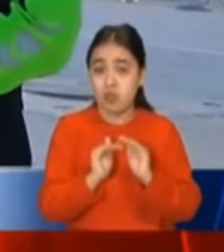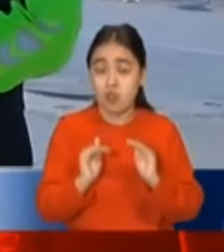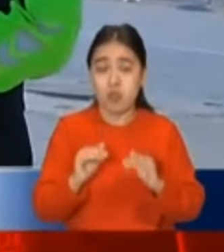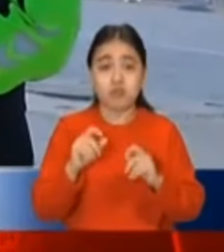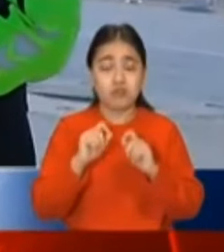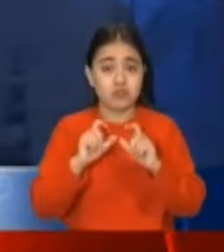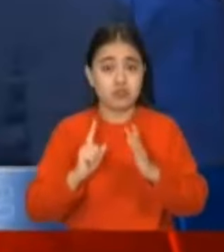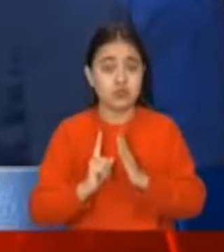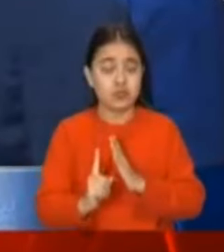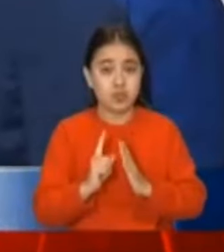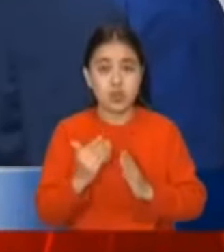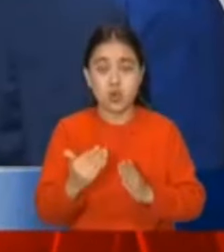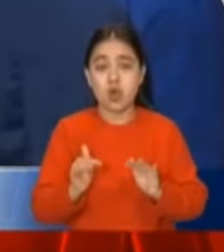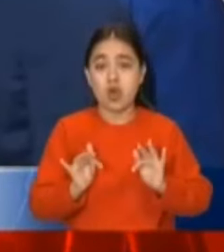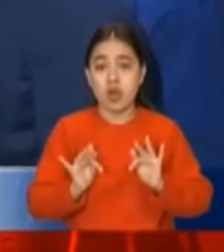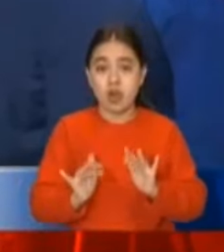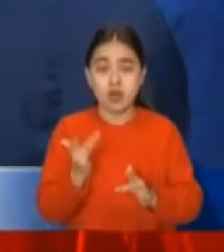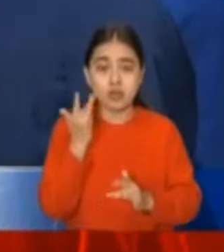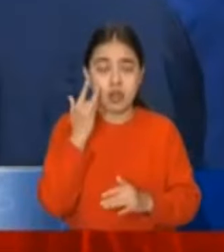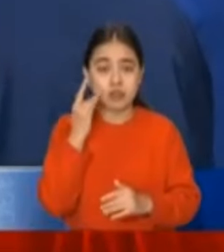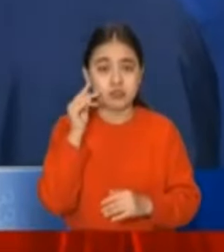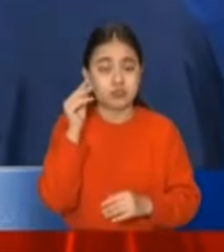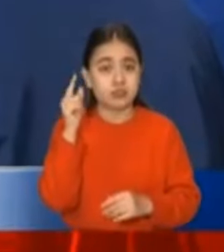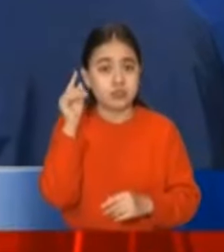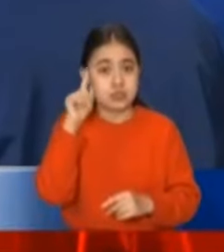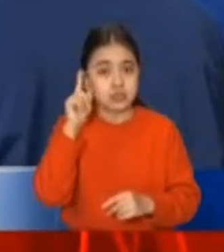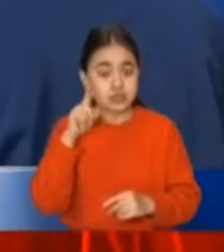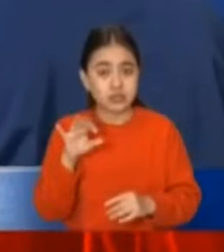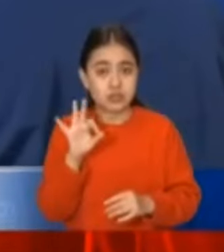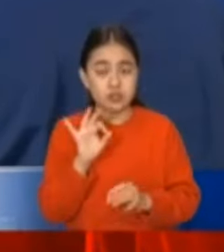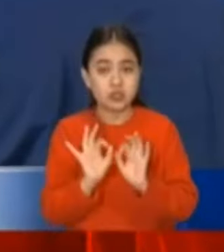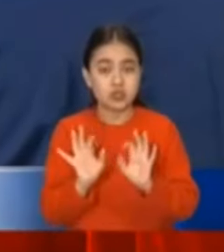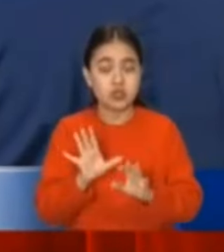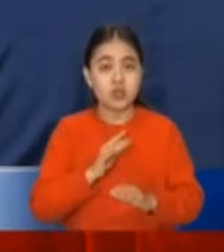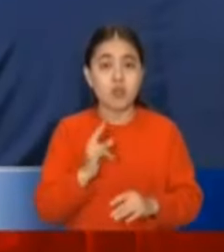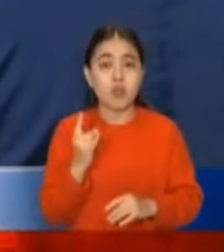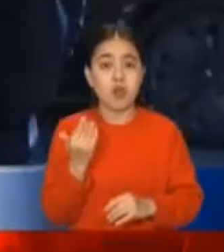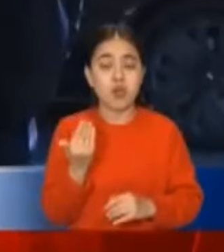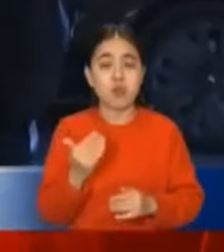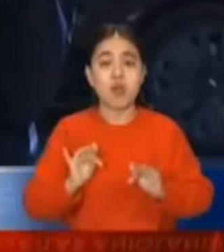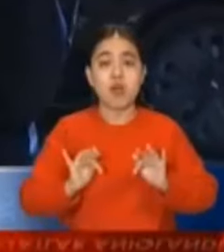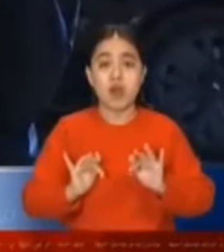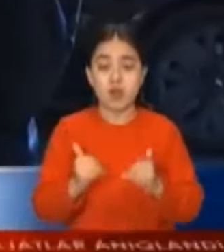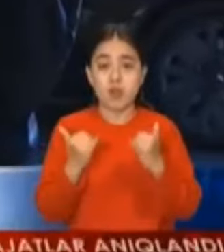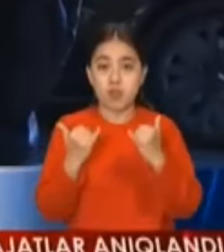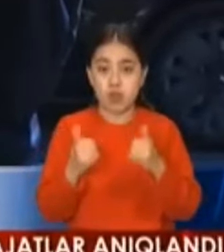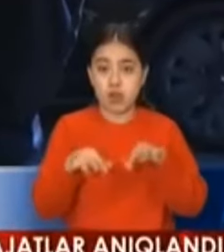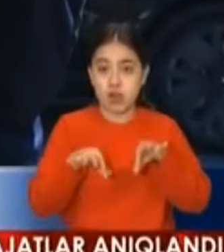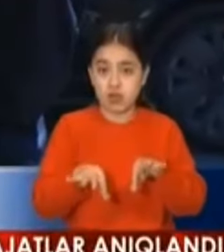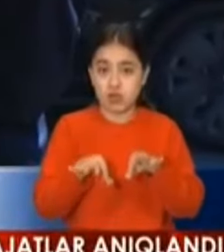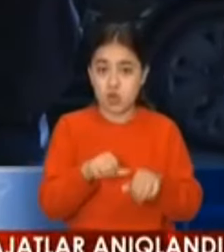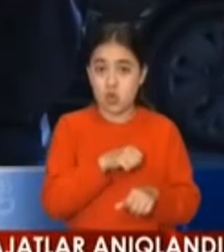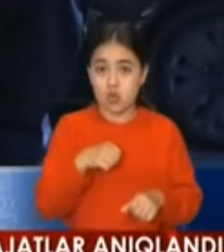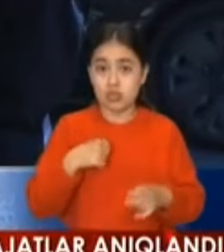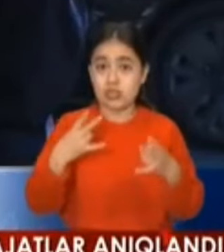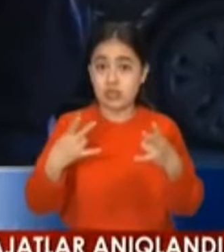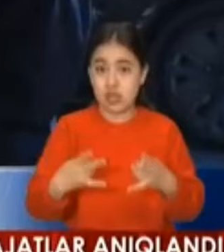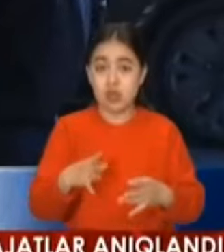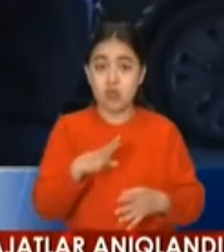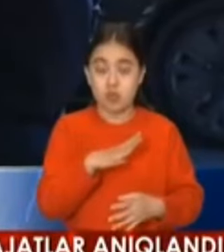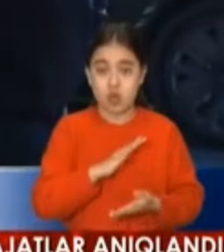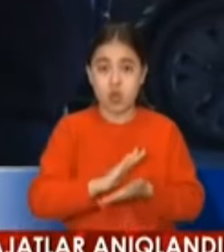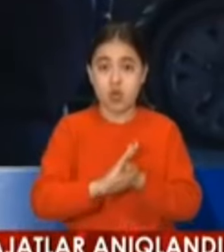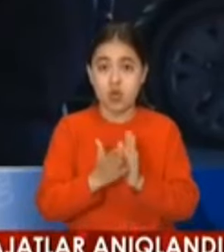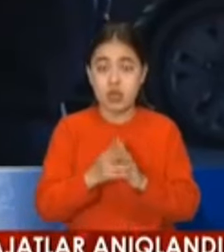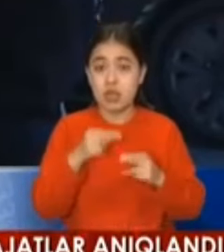nazorat qilishi, uning harakatlaridan doimiy xabardor bo'lib borish lozimligi tushuntirildi. Bolasining bu harakatidan bugun avtomashinaning o'zi shikastlangan bo'lsa,